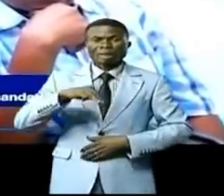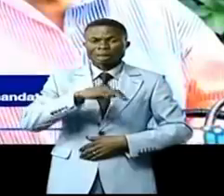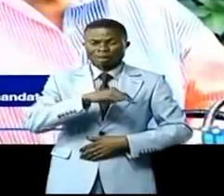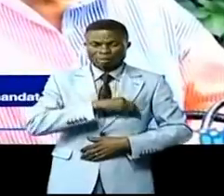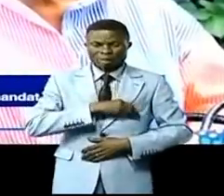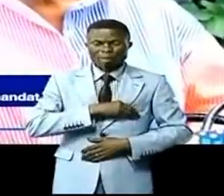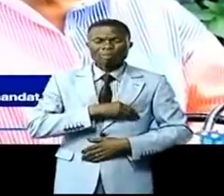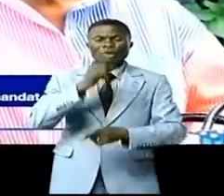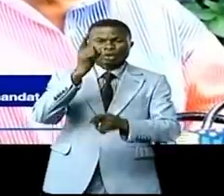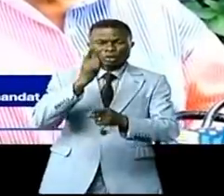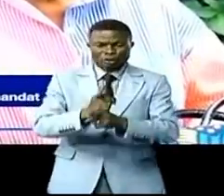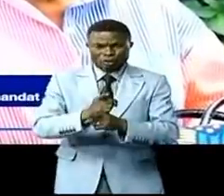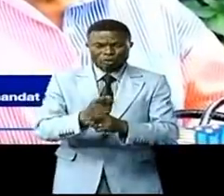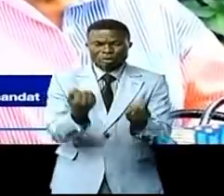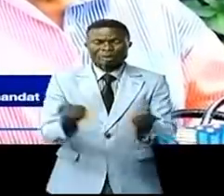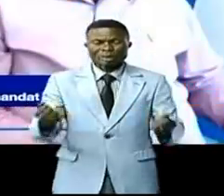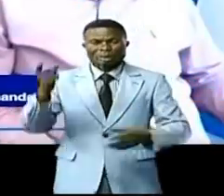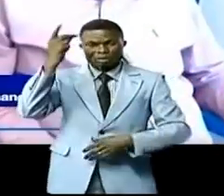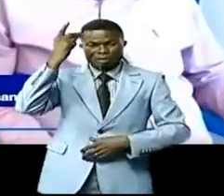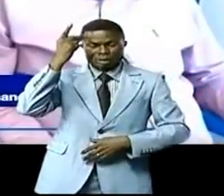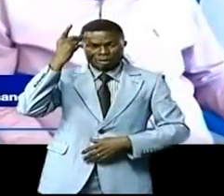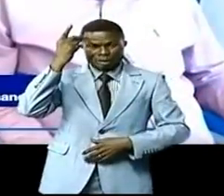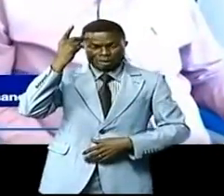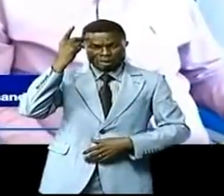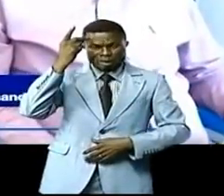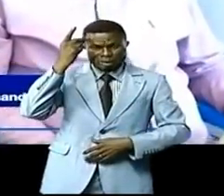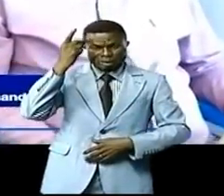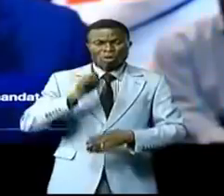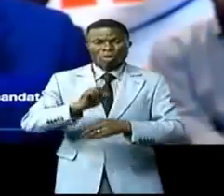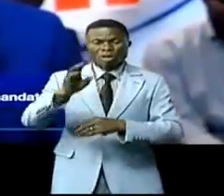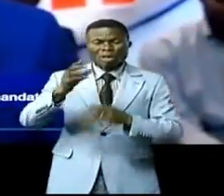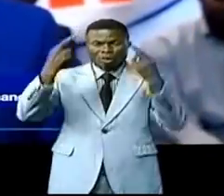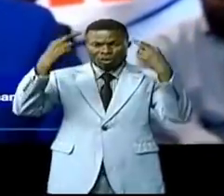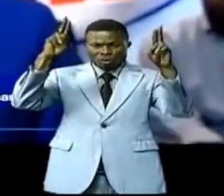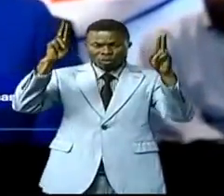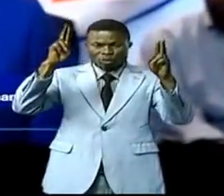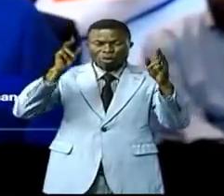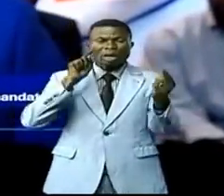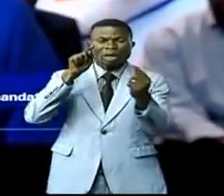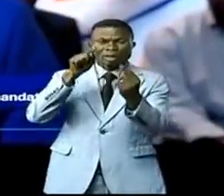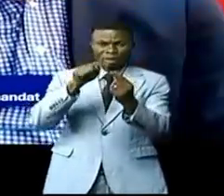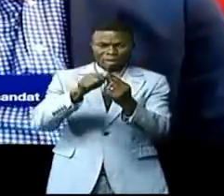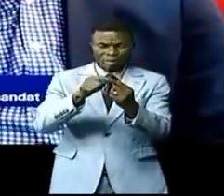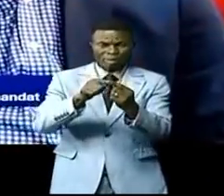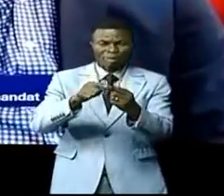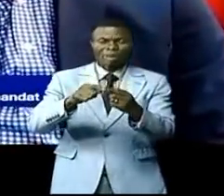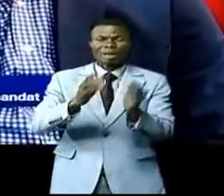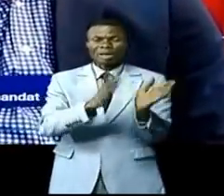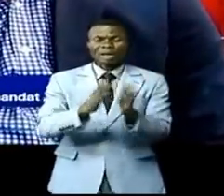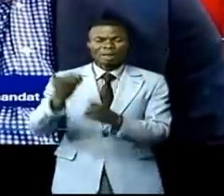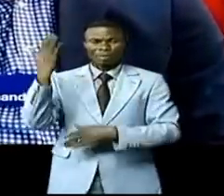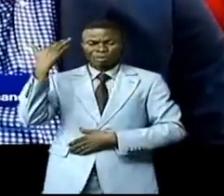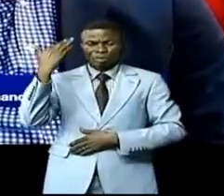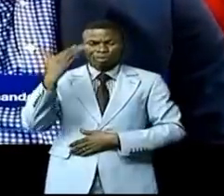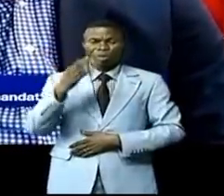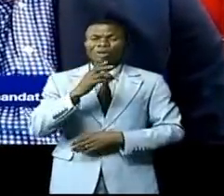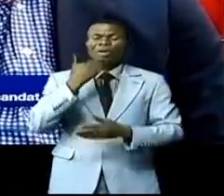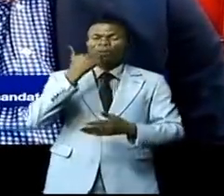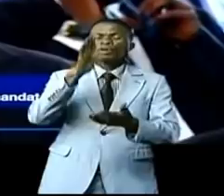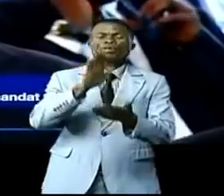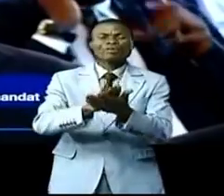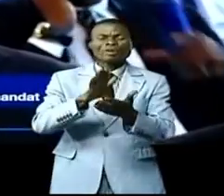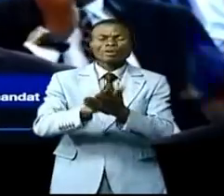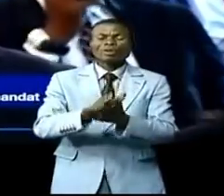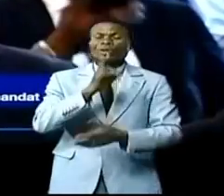Banakin et nous devons tous travailler pour atteindre les objectifs assignés. Mes sincères